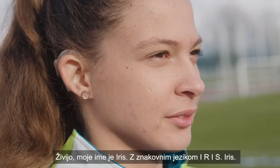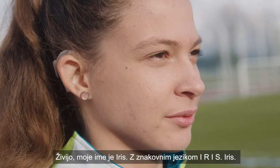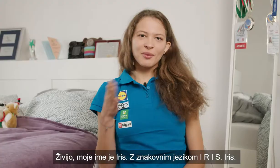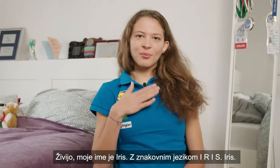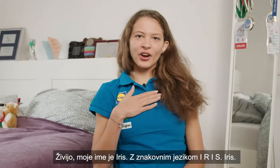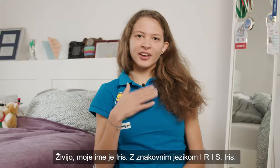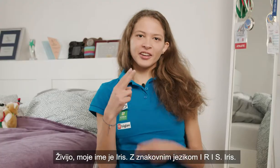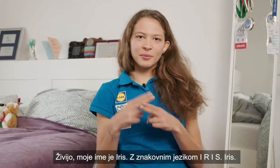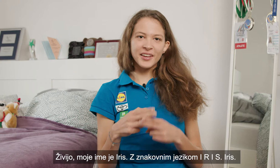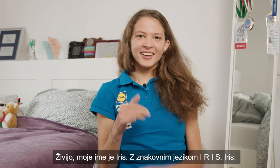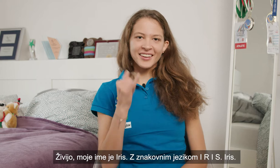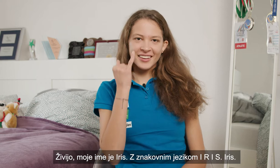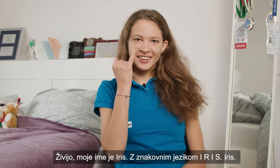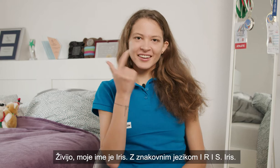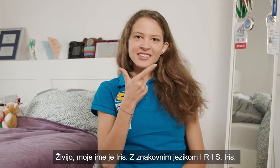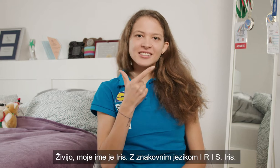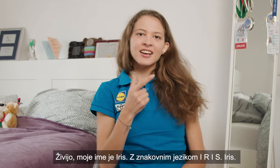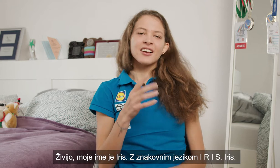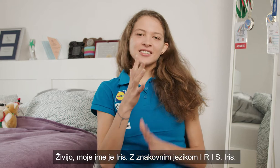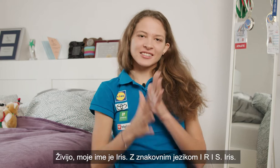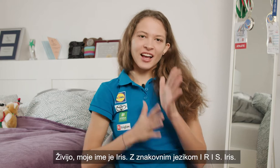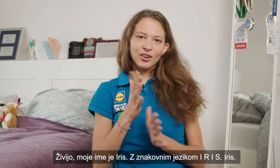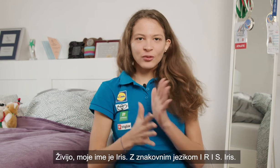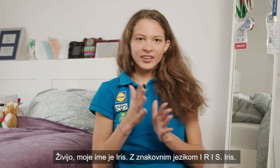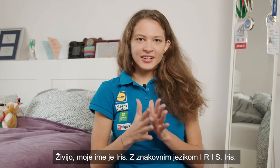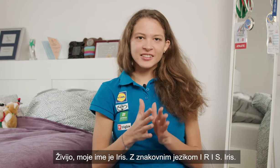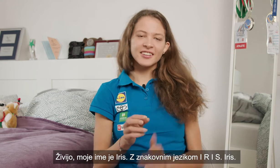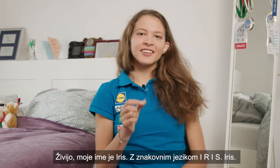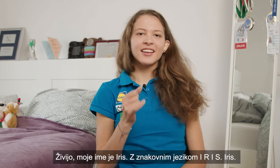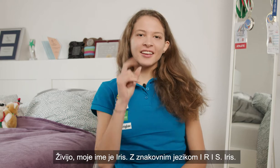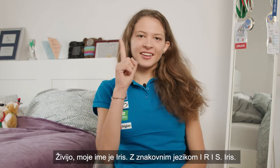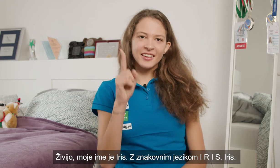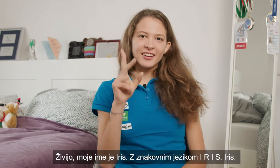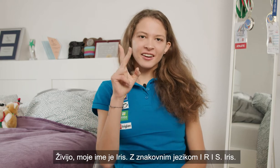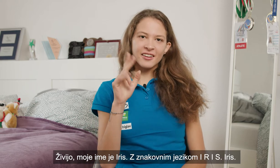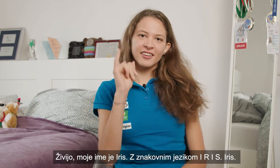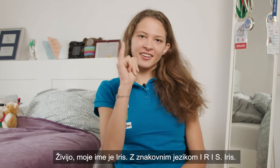Živijo, moje ime Iris, znakovni jezik